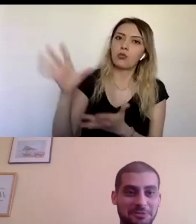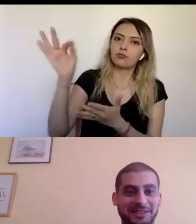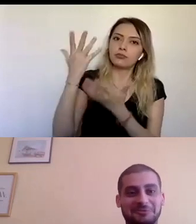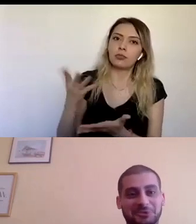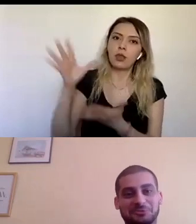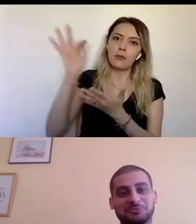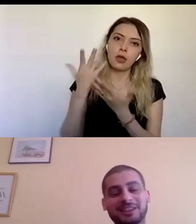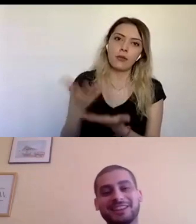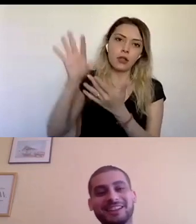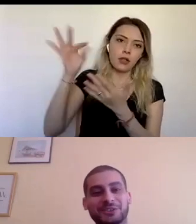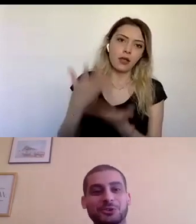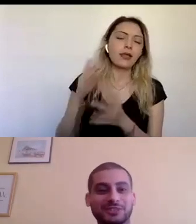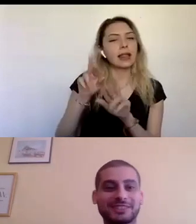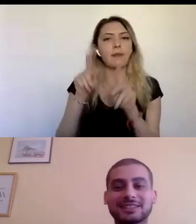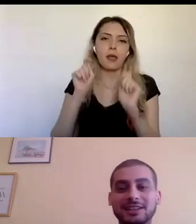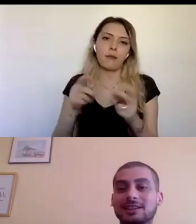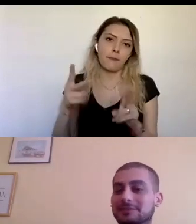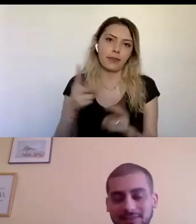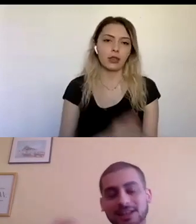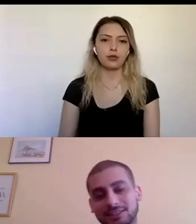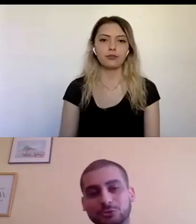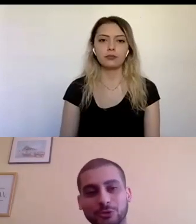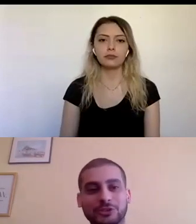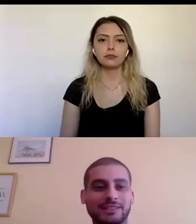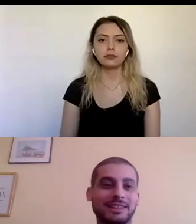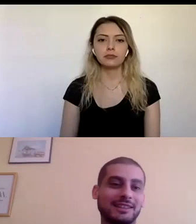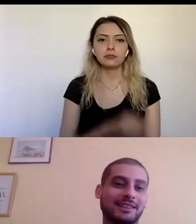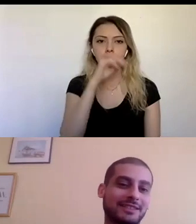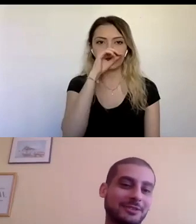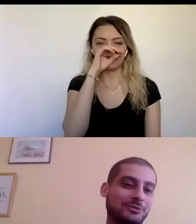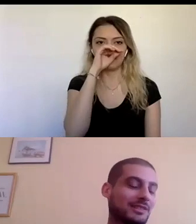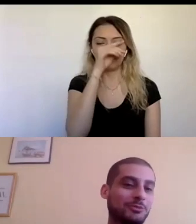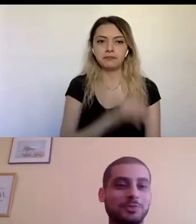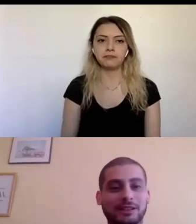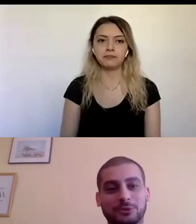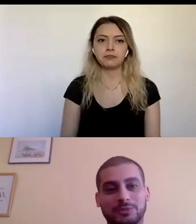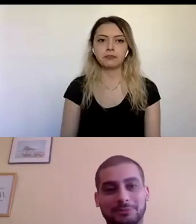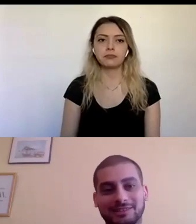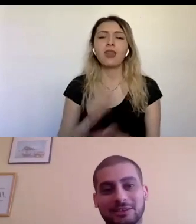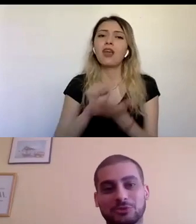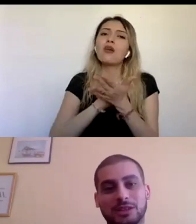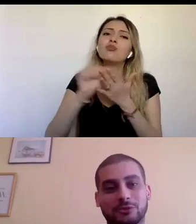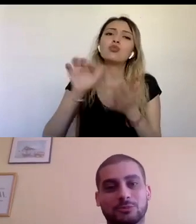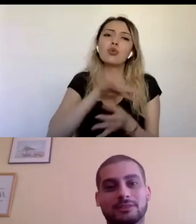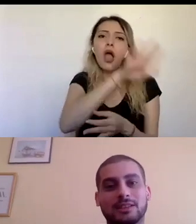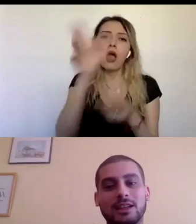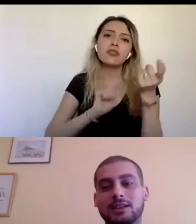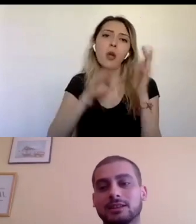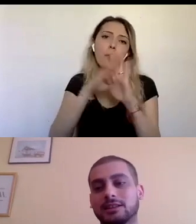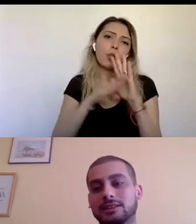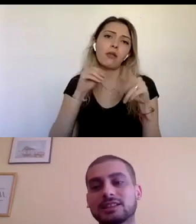onlar da kapıda kalmış olduğunda o sıkça sadece Zoom'un üzerinde değil, yine tekrar ediyorum, aslında bütün platformlarda, benzer bütün